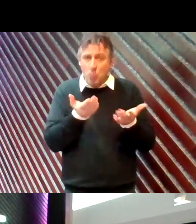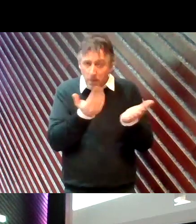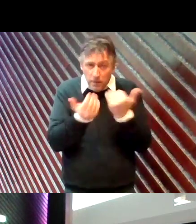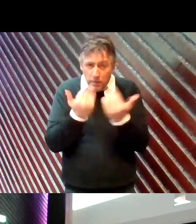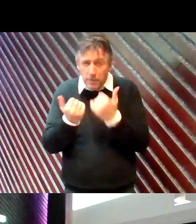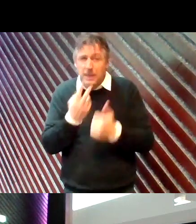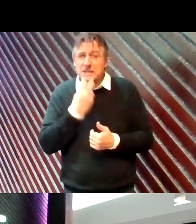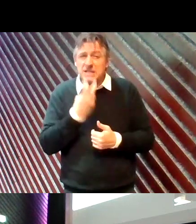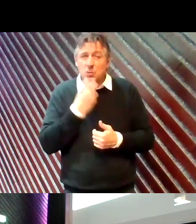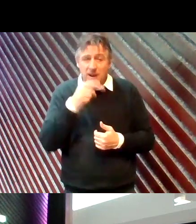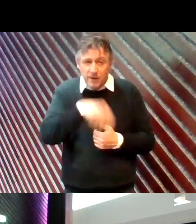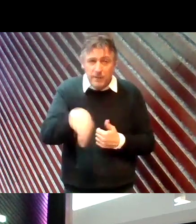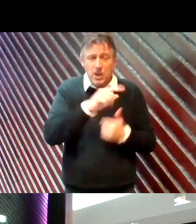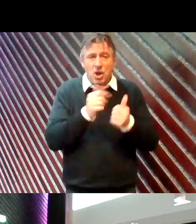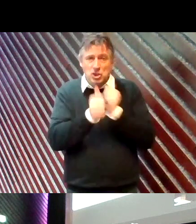des challenges